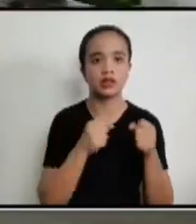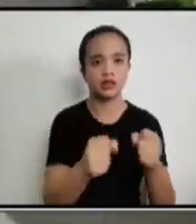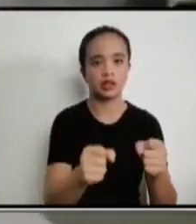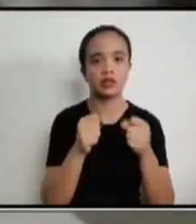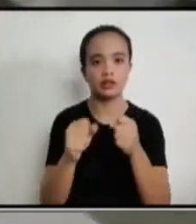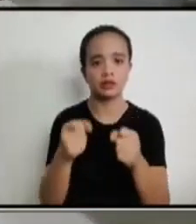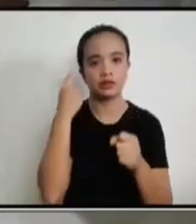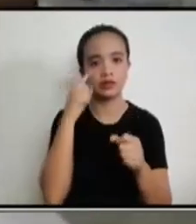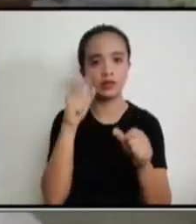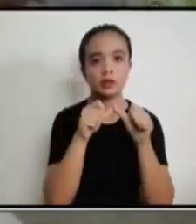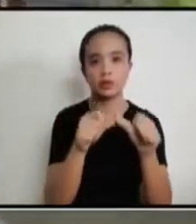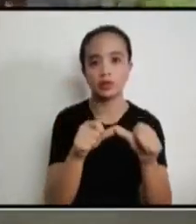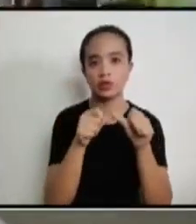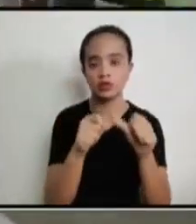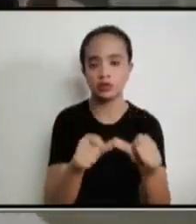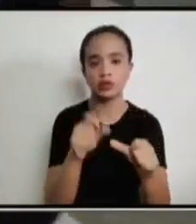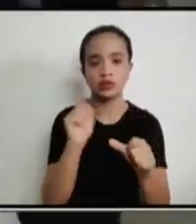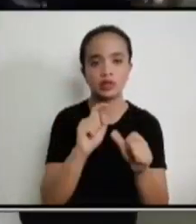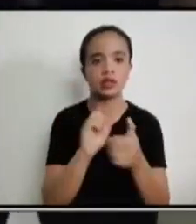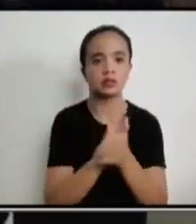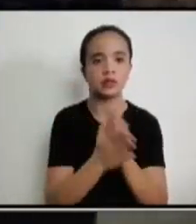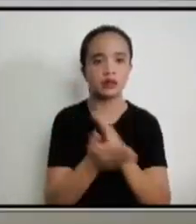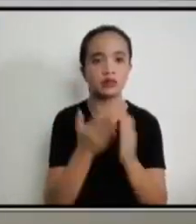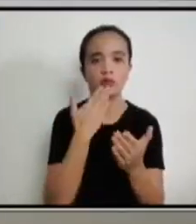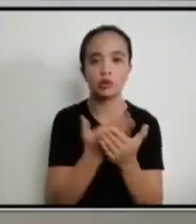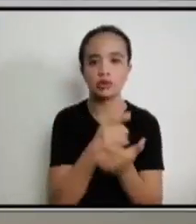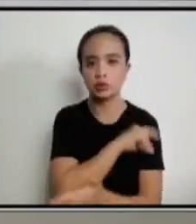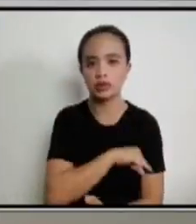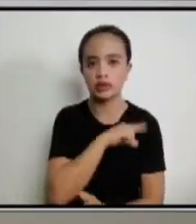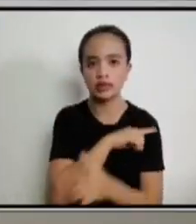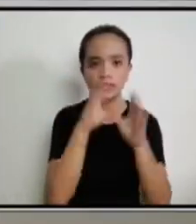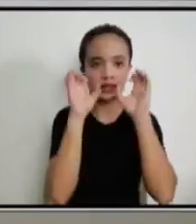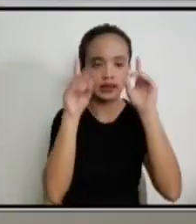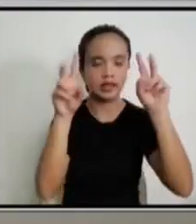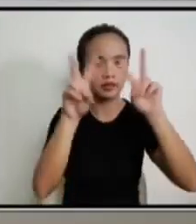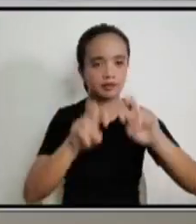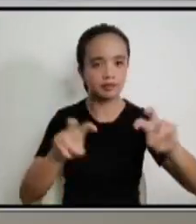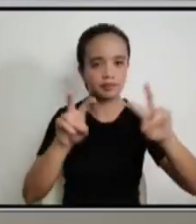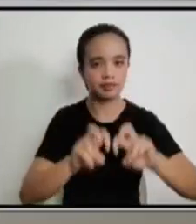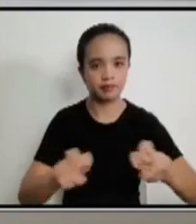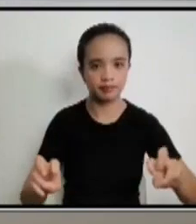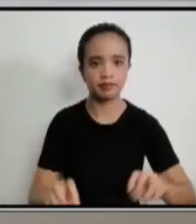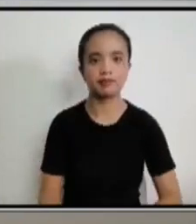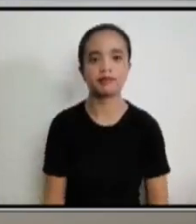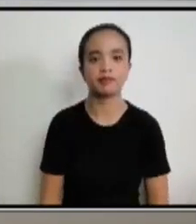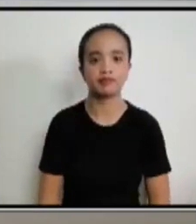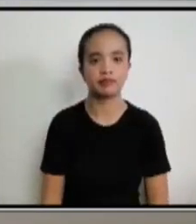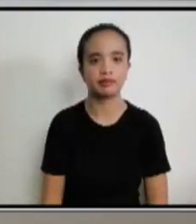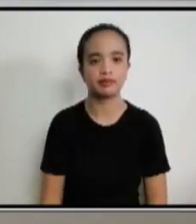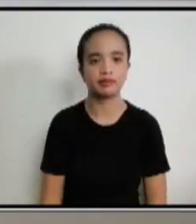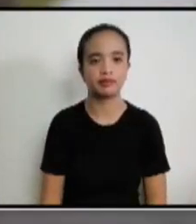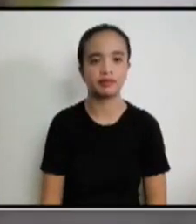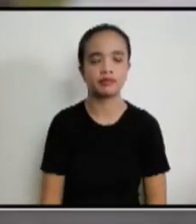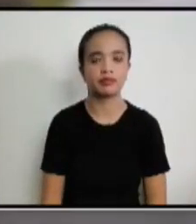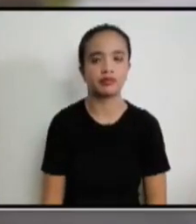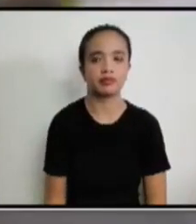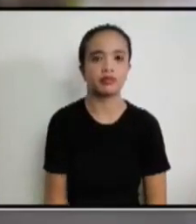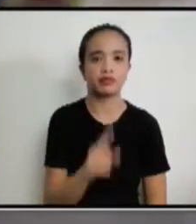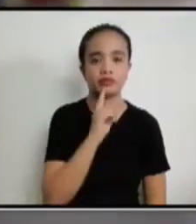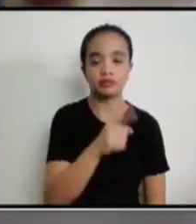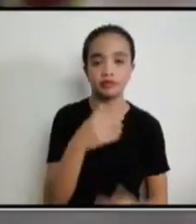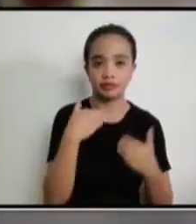na pagpapabuti sa kalidad ng edukasyon at pananaliksik. MSU-IIT has really a clear objective. We have a